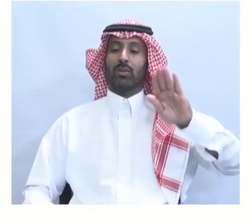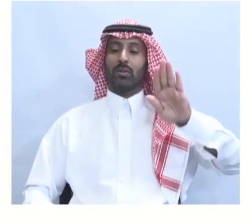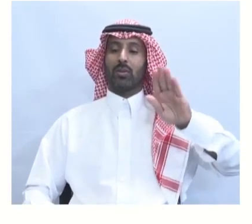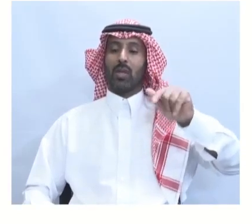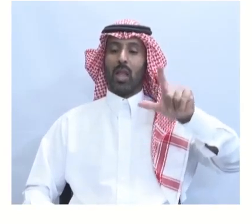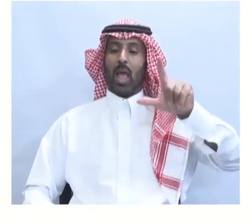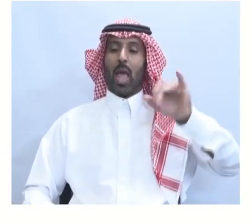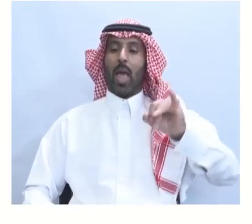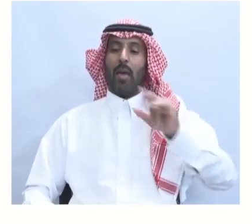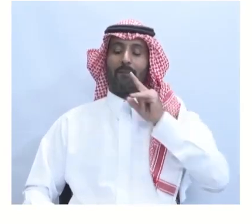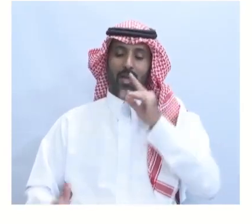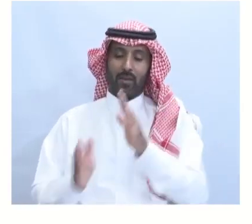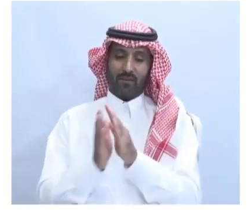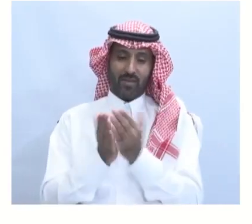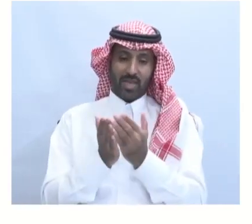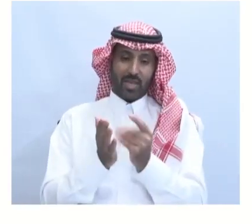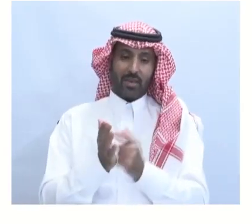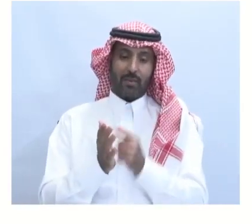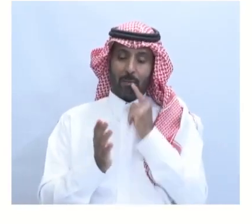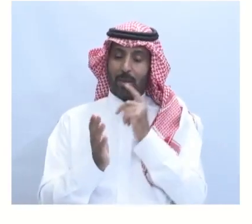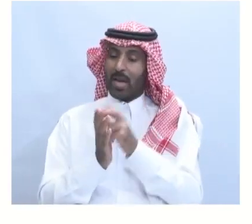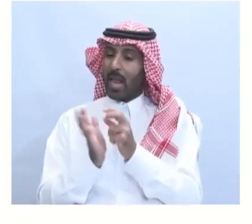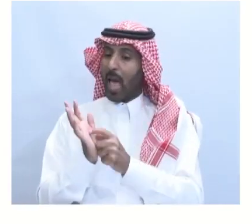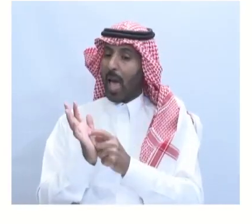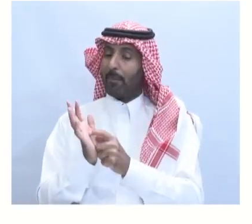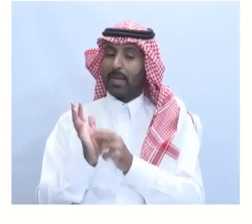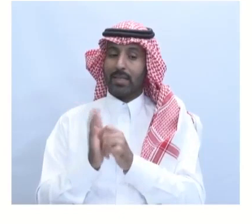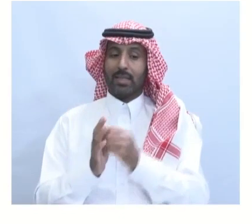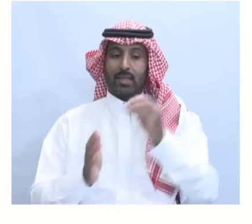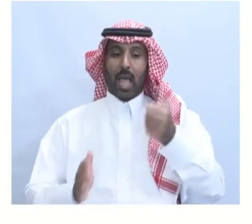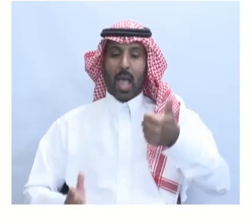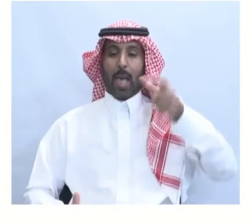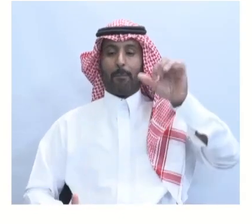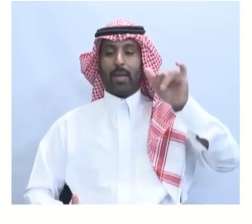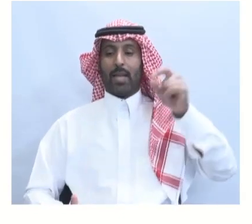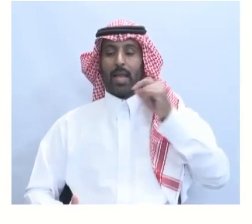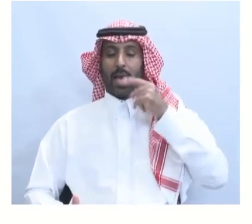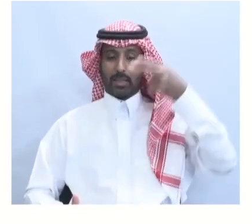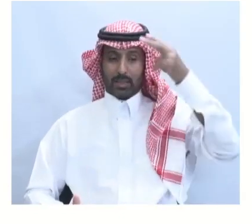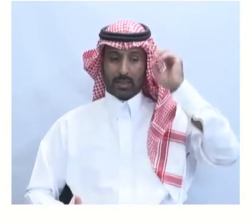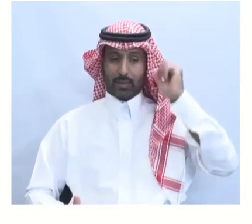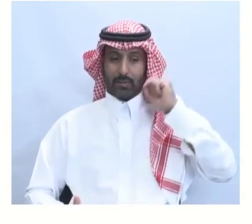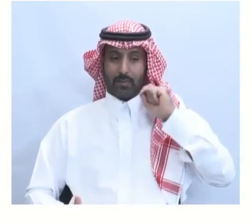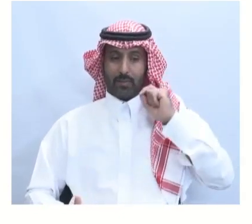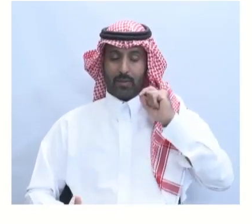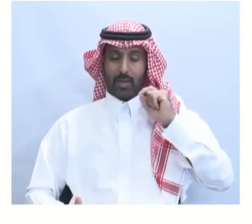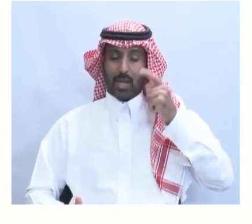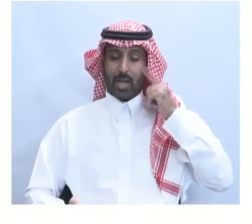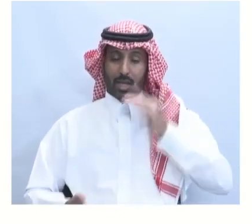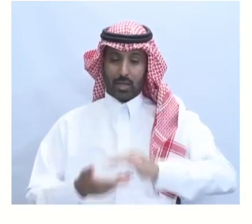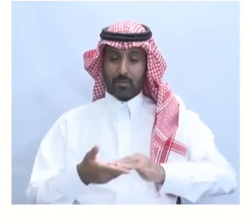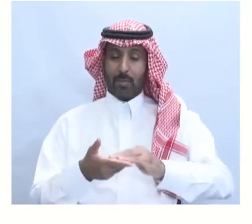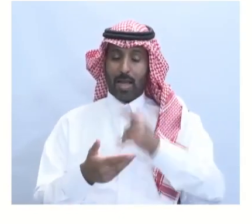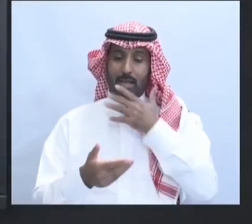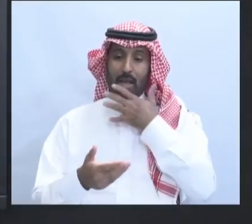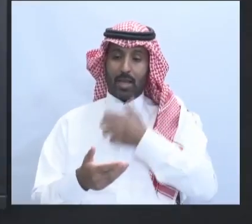لخدمه السنه النبويه المطهره استخرج قول عبد الله ابن المبارك في اهميه الاسناد